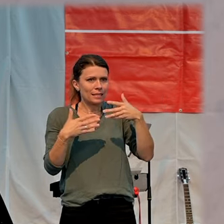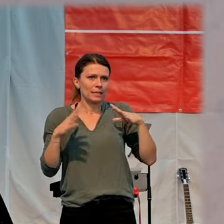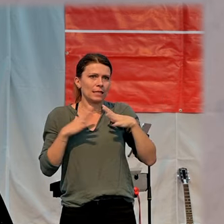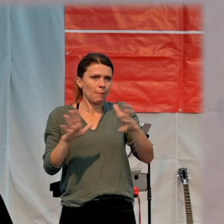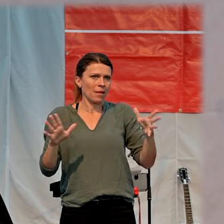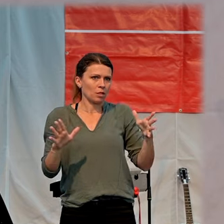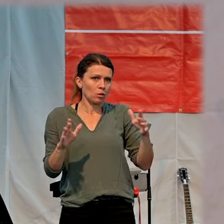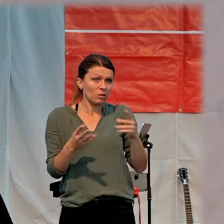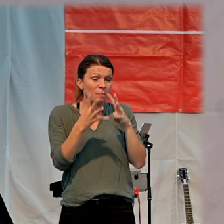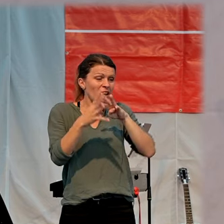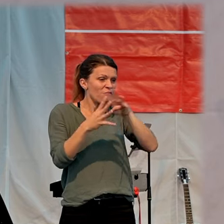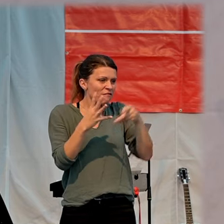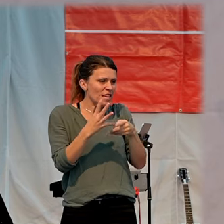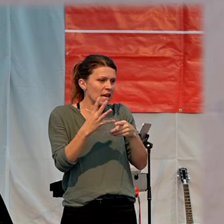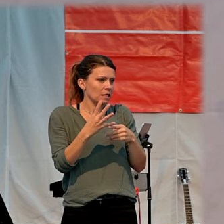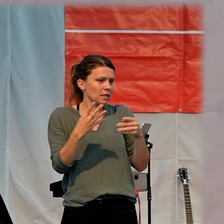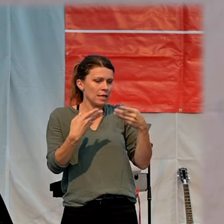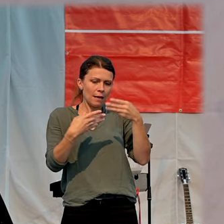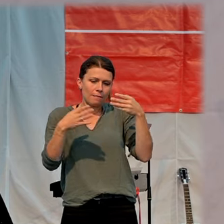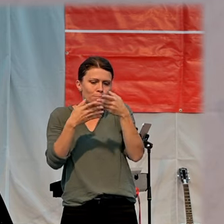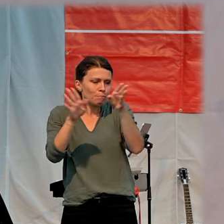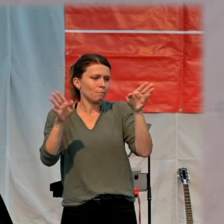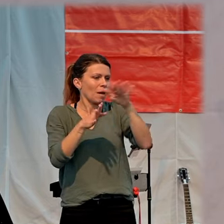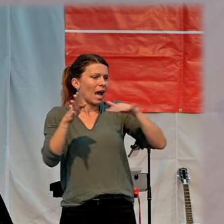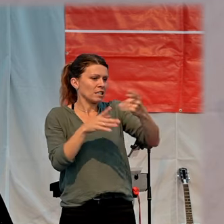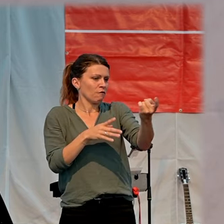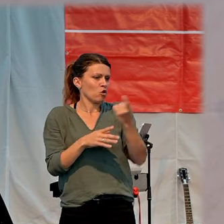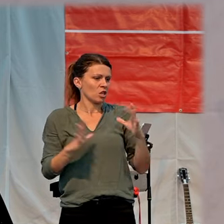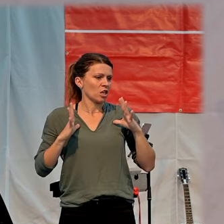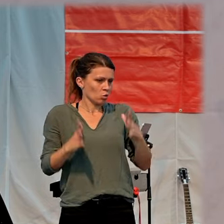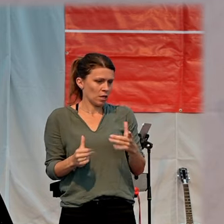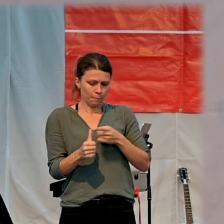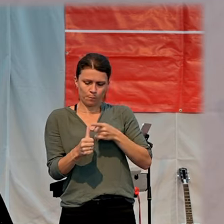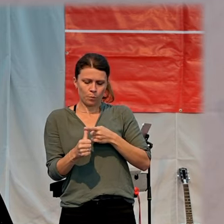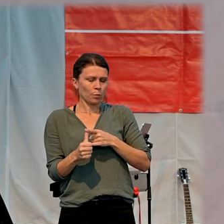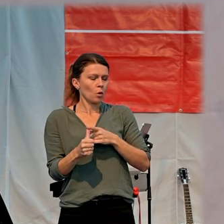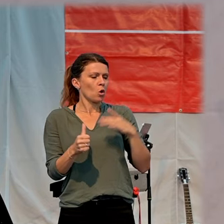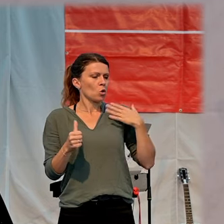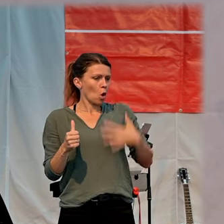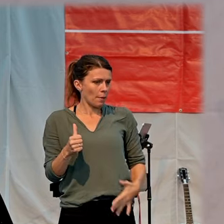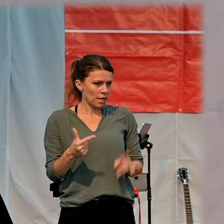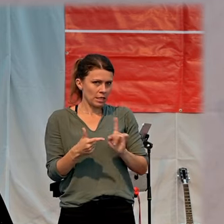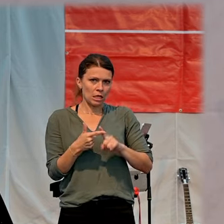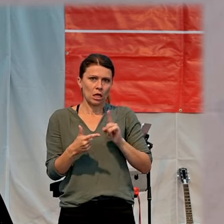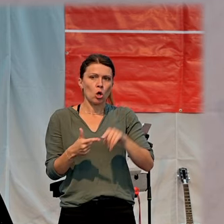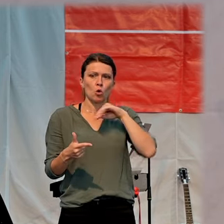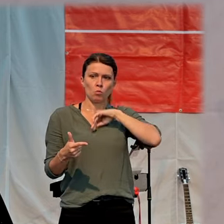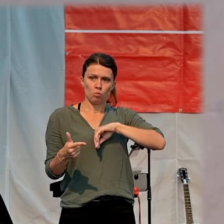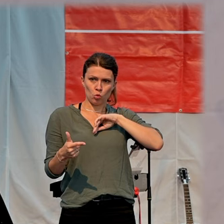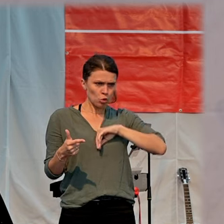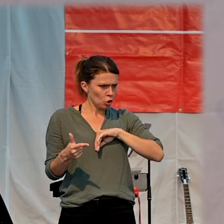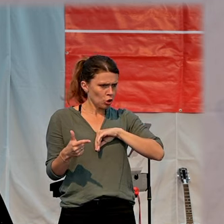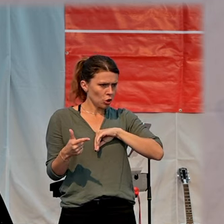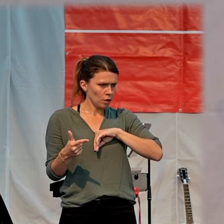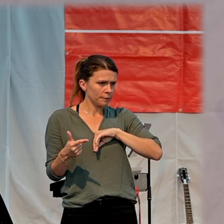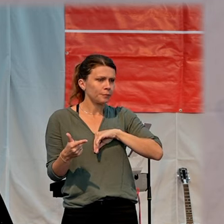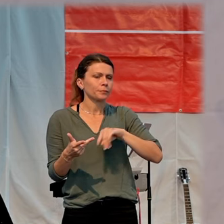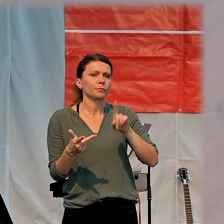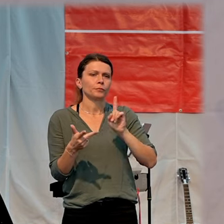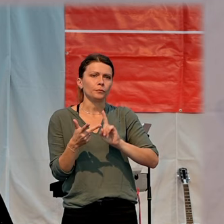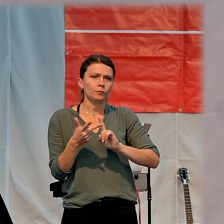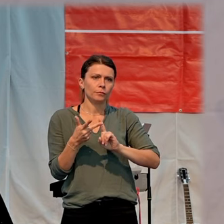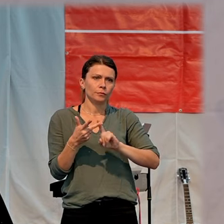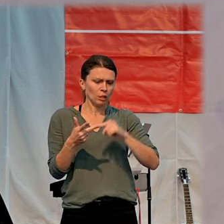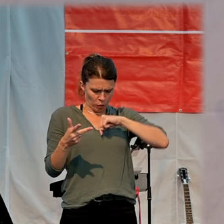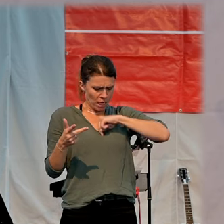in vier Dimensionen. Das ist also körperlich, psychisch oder mental, der